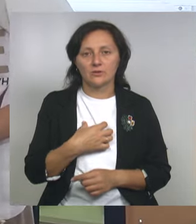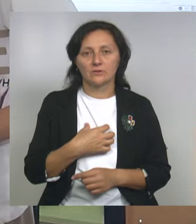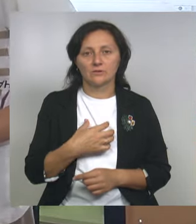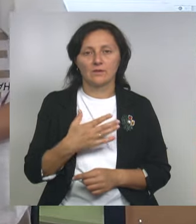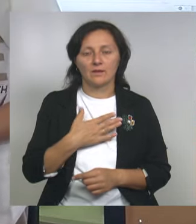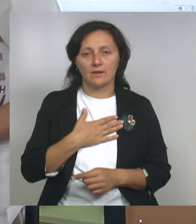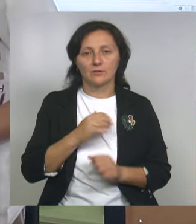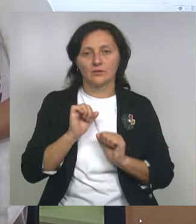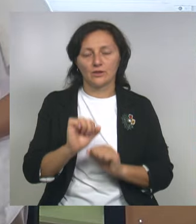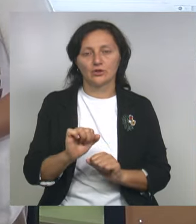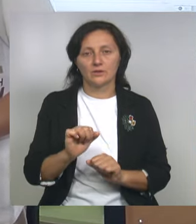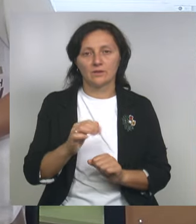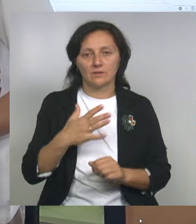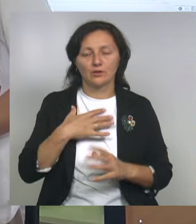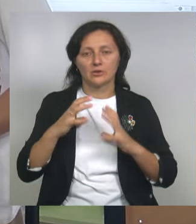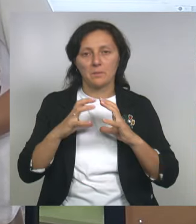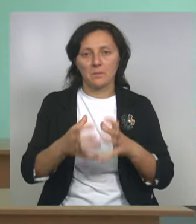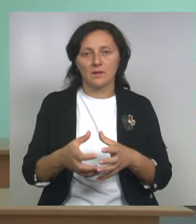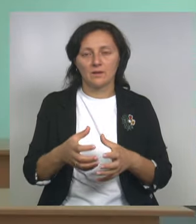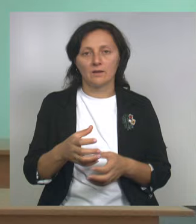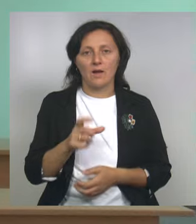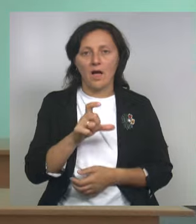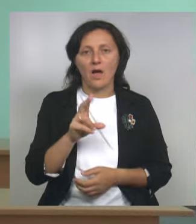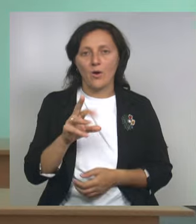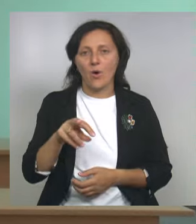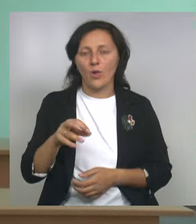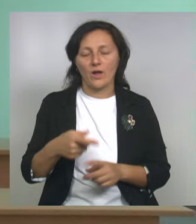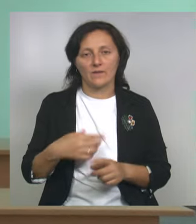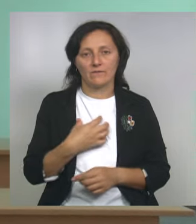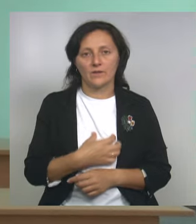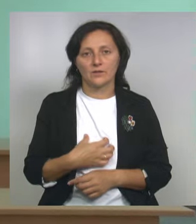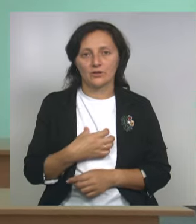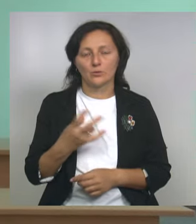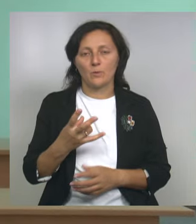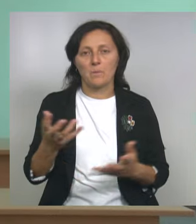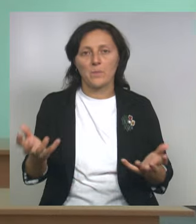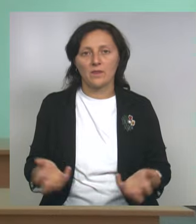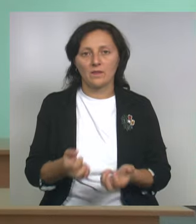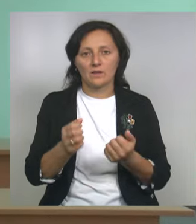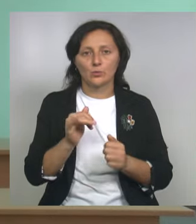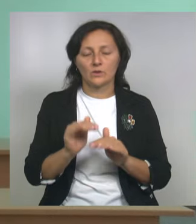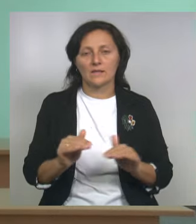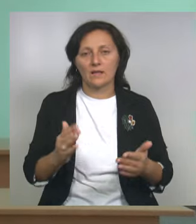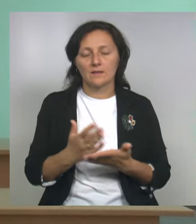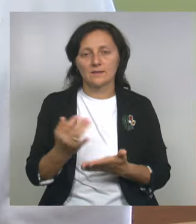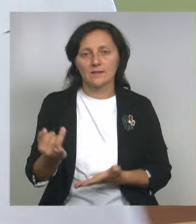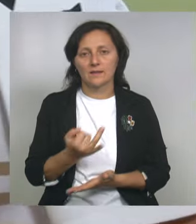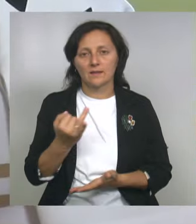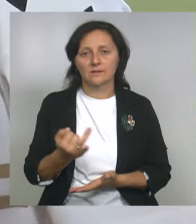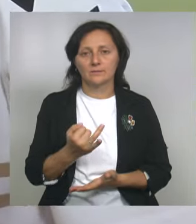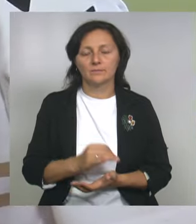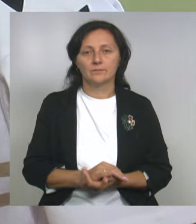нашей планеты, защита окружающей среды, экологии. Это вообще очень важно и нужно поддерживать, и у детей интерес этот